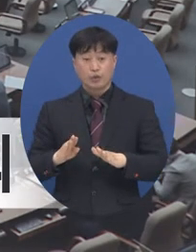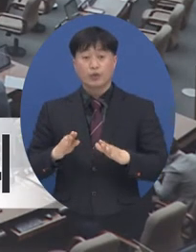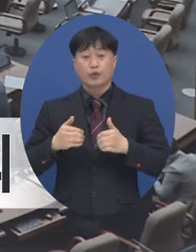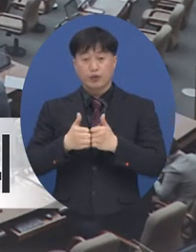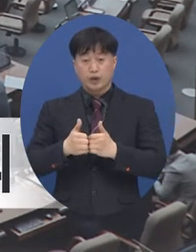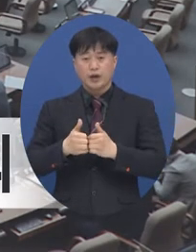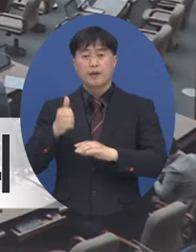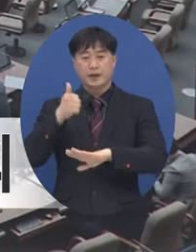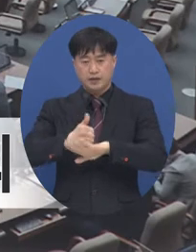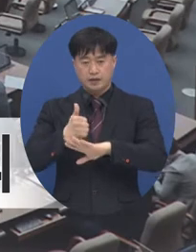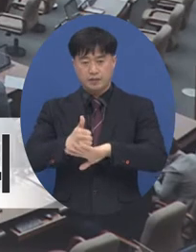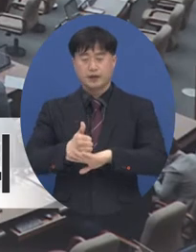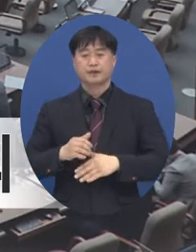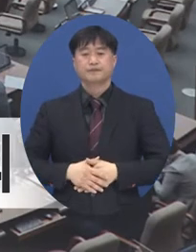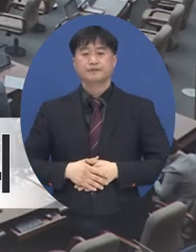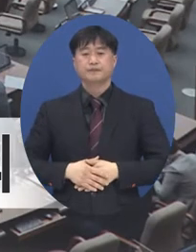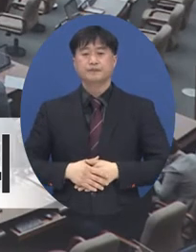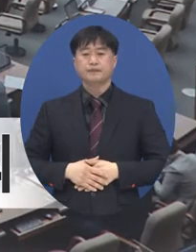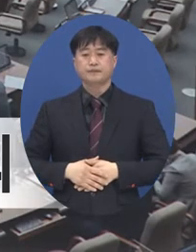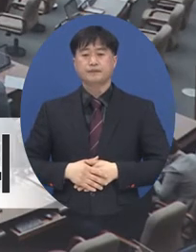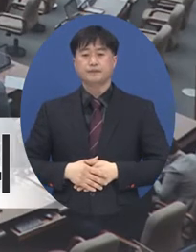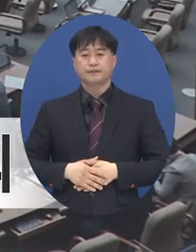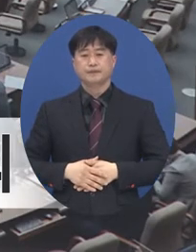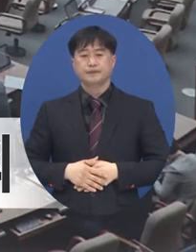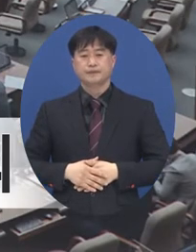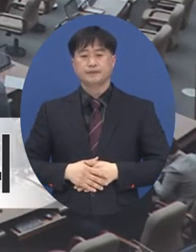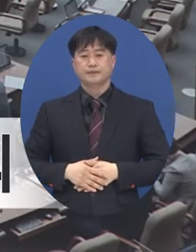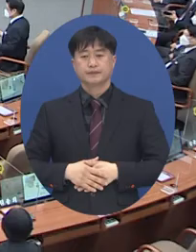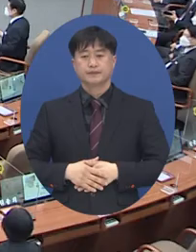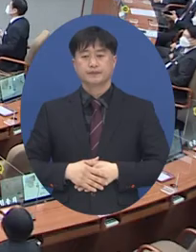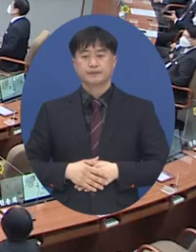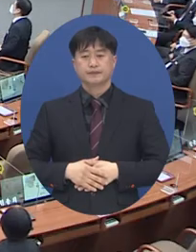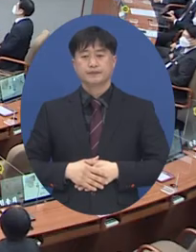마지막 질의입니다. 현장 목소리 리포트로 전해드립니다.